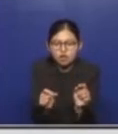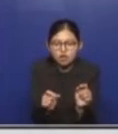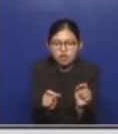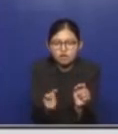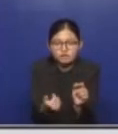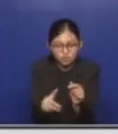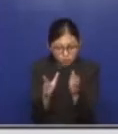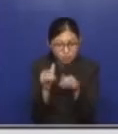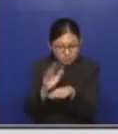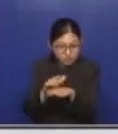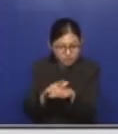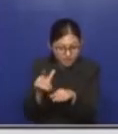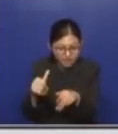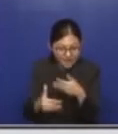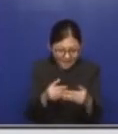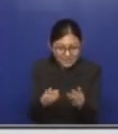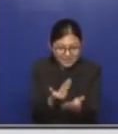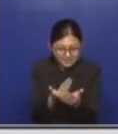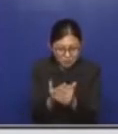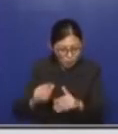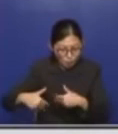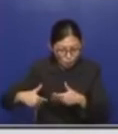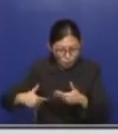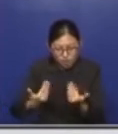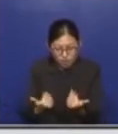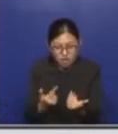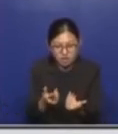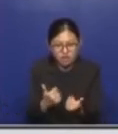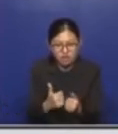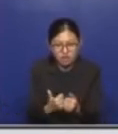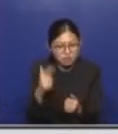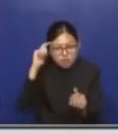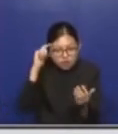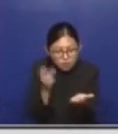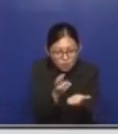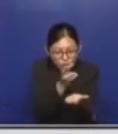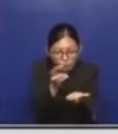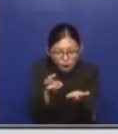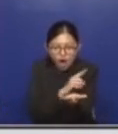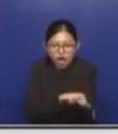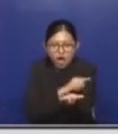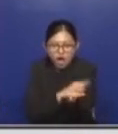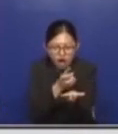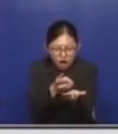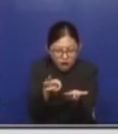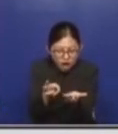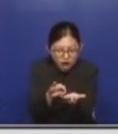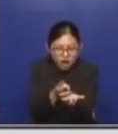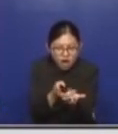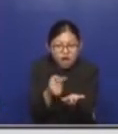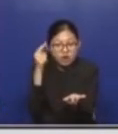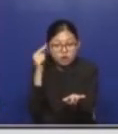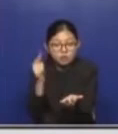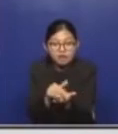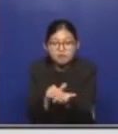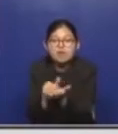งบอกว่าเอาไปขายได้เงินเราไม่รู้ว่าผงขาวๆที่เรารู้จักแต่เป็นแป้ง